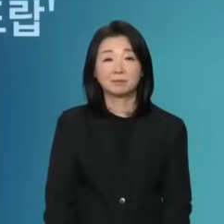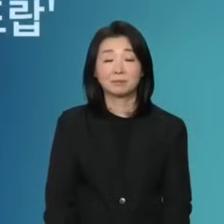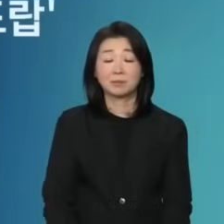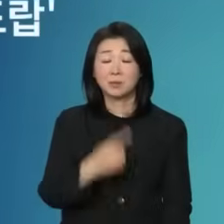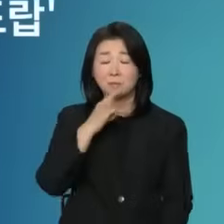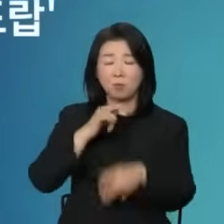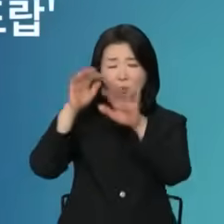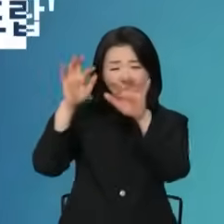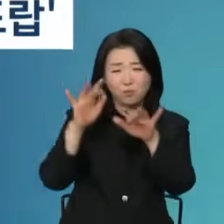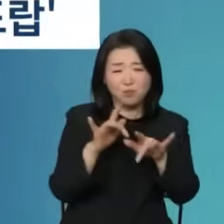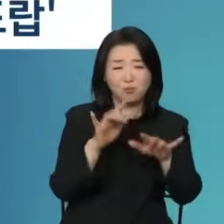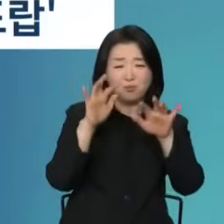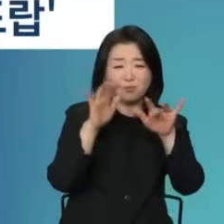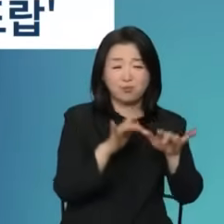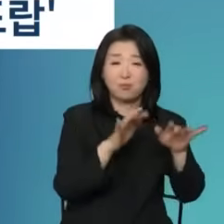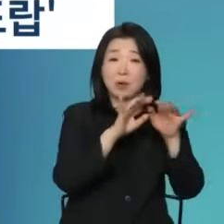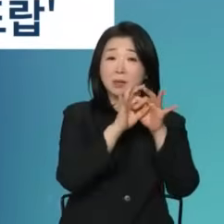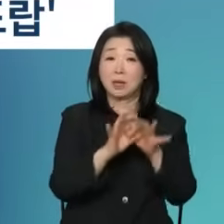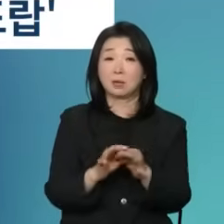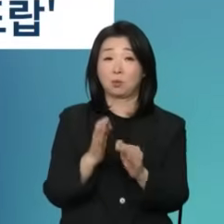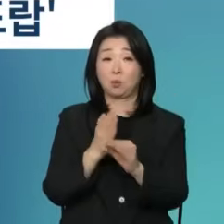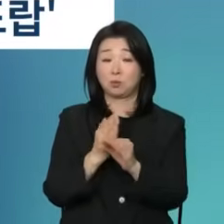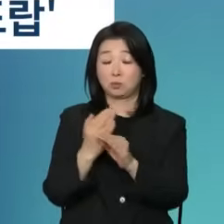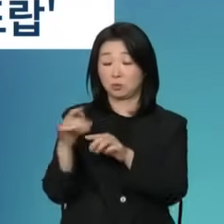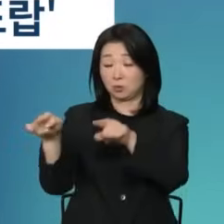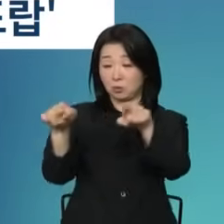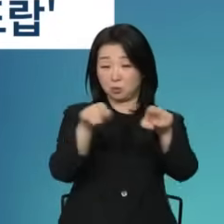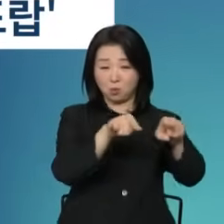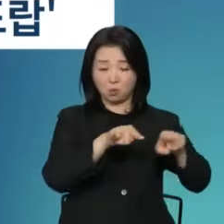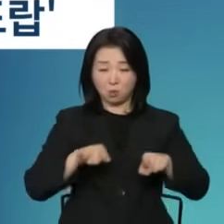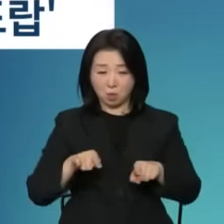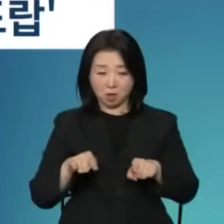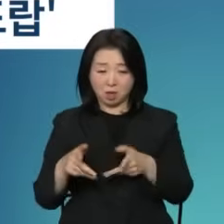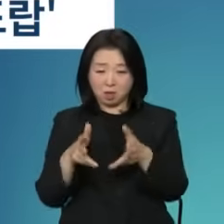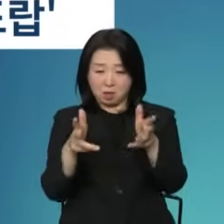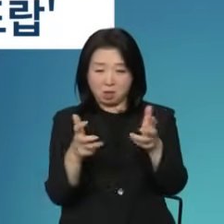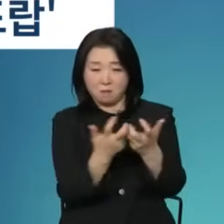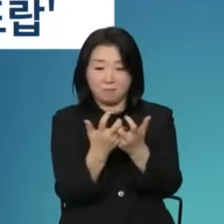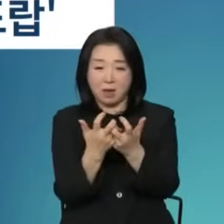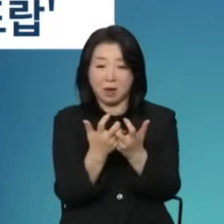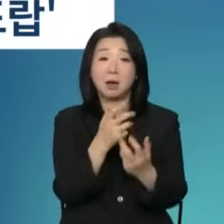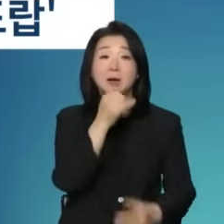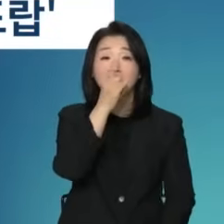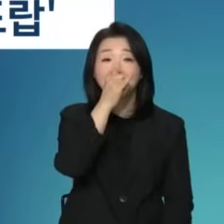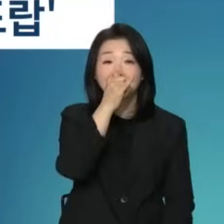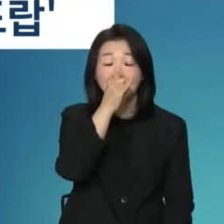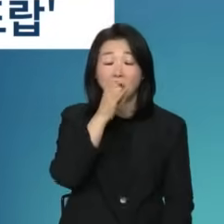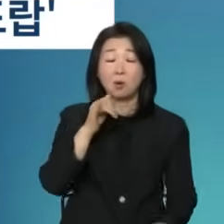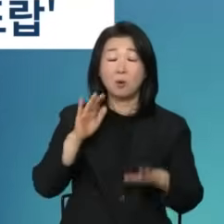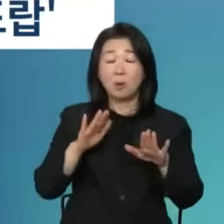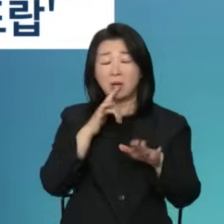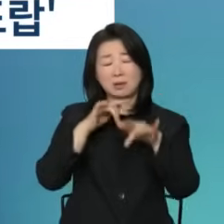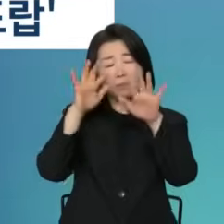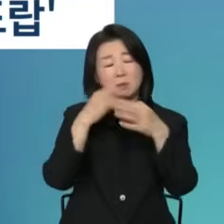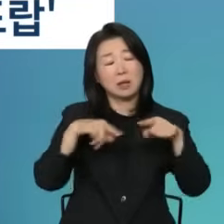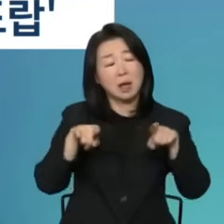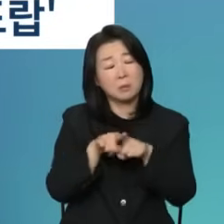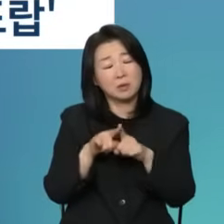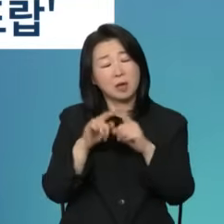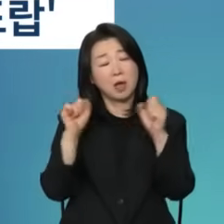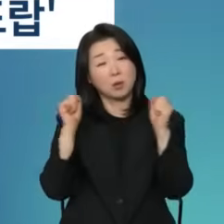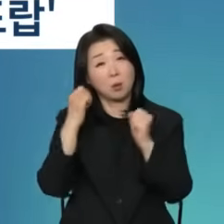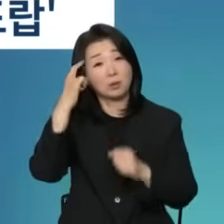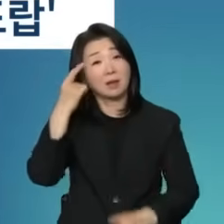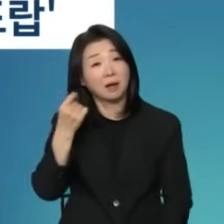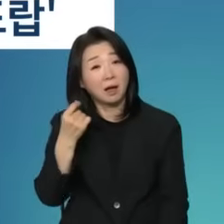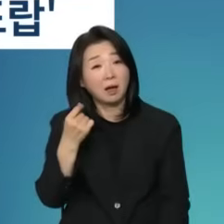며칠간 내린 폭설로 전국 곳곳에 도로가 마비되는 일이 있었죠. 이제 폭설과 함께하는 겨울을 상상해야 하는가 싶은데